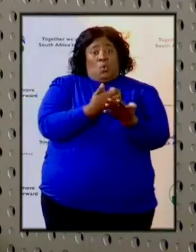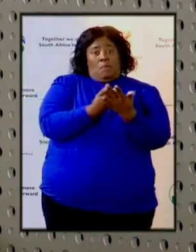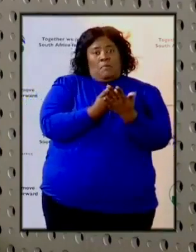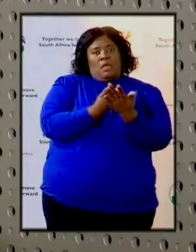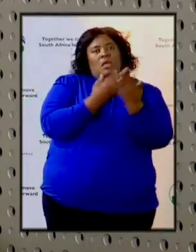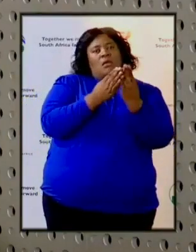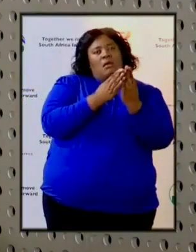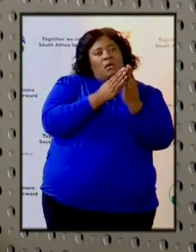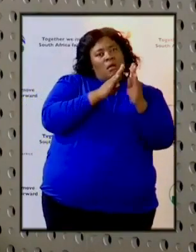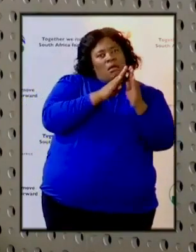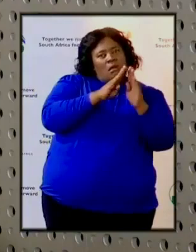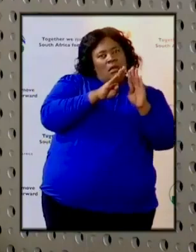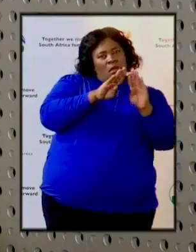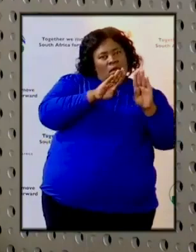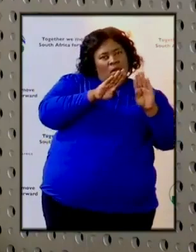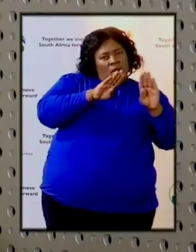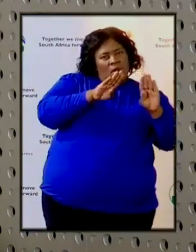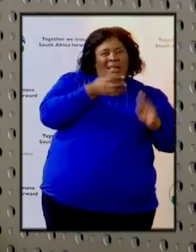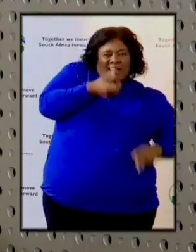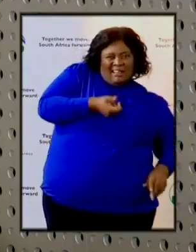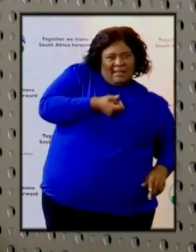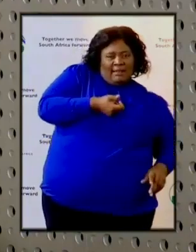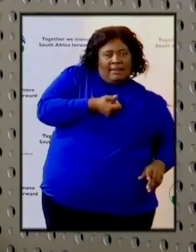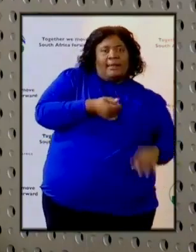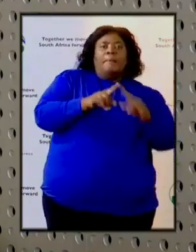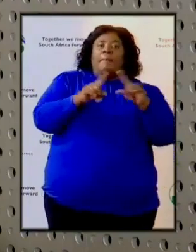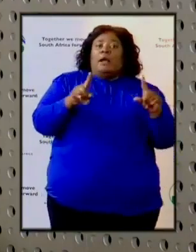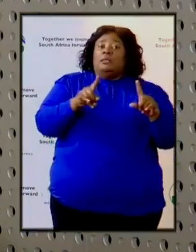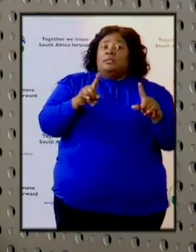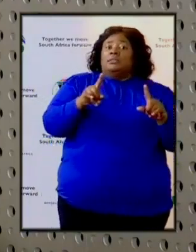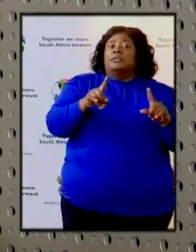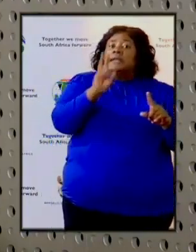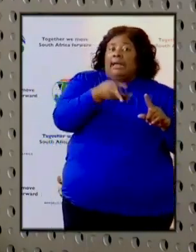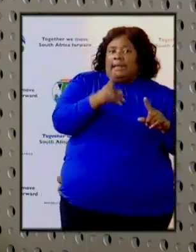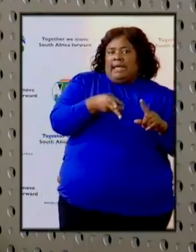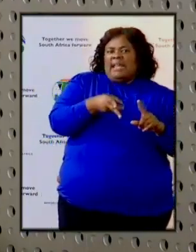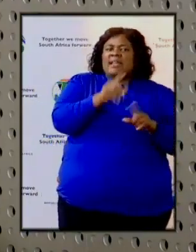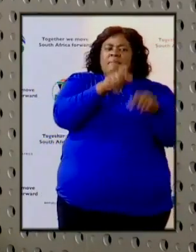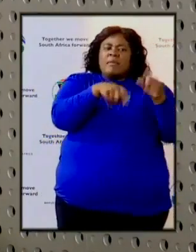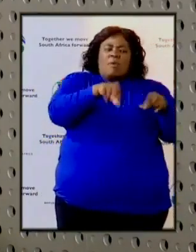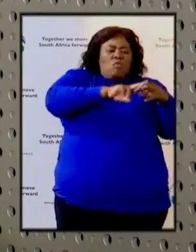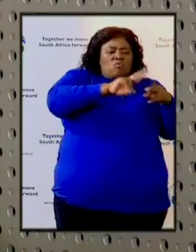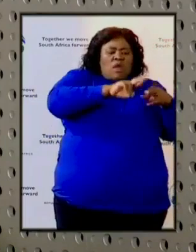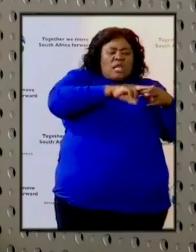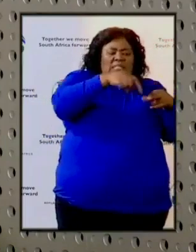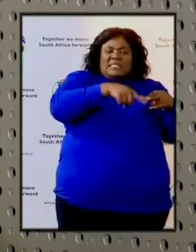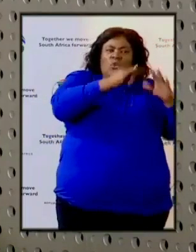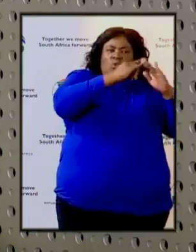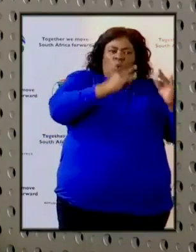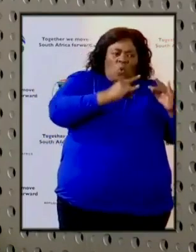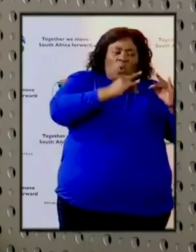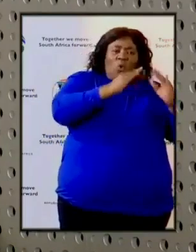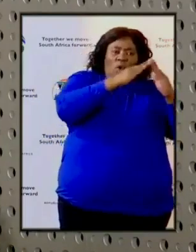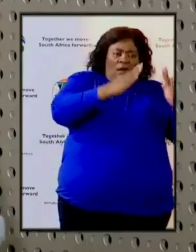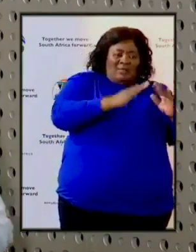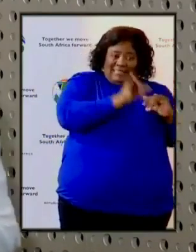izinto ezingavunyelwe njengokuthi ixoshwe abantu labehlala khona kulesikhathi ngoba kuzoba nzima ukuthi bahambe